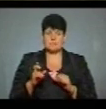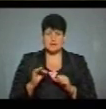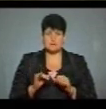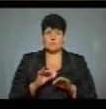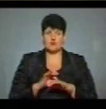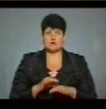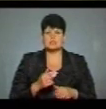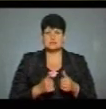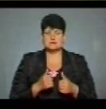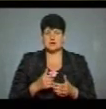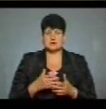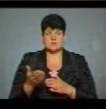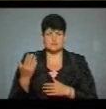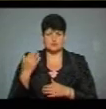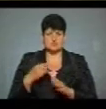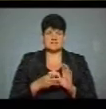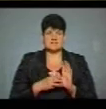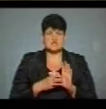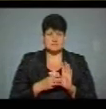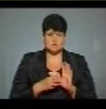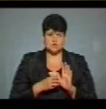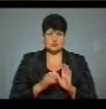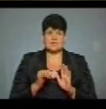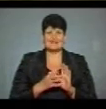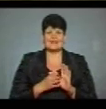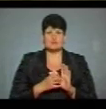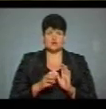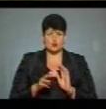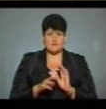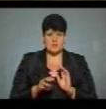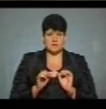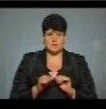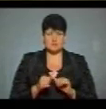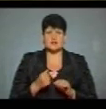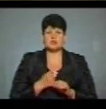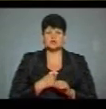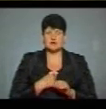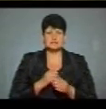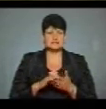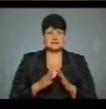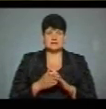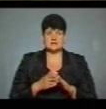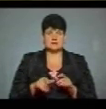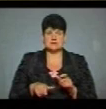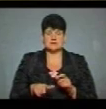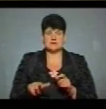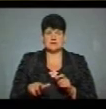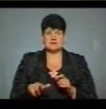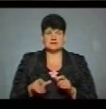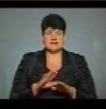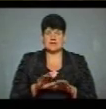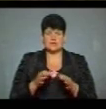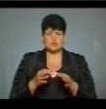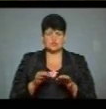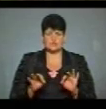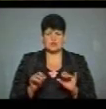змагання, як свої часи, з 800 і 900 метрів, але, на жаль, стан траси і безпека спортсменів не дозволяють